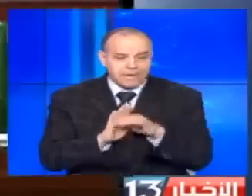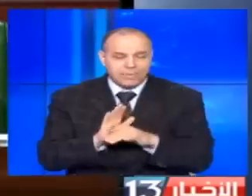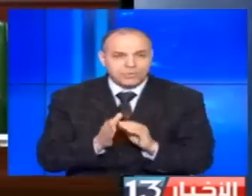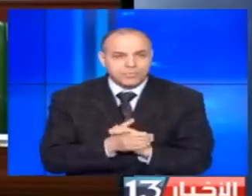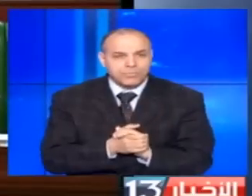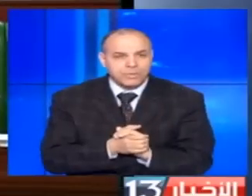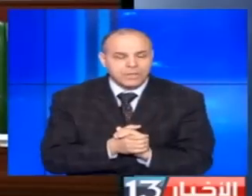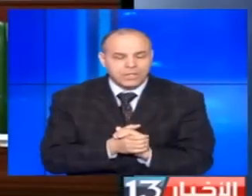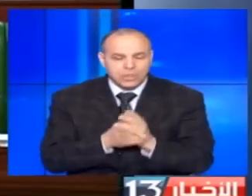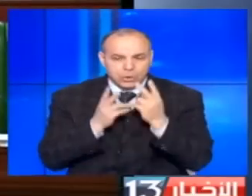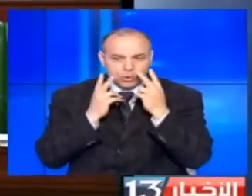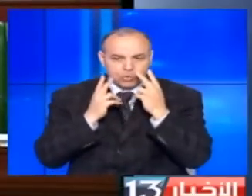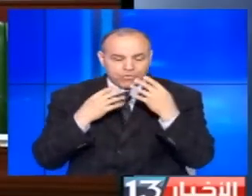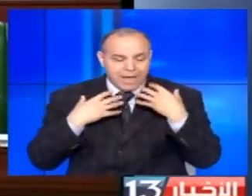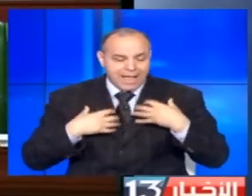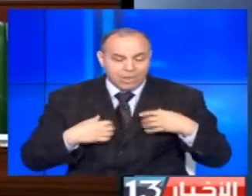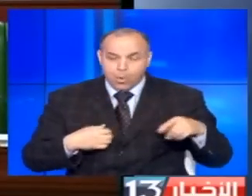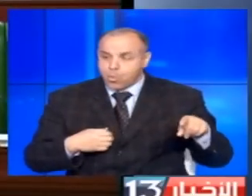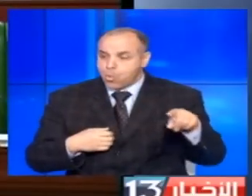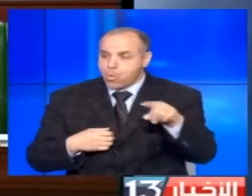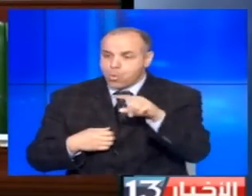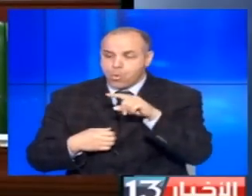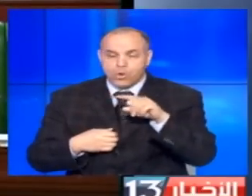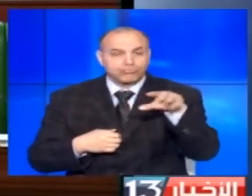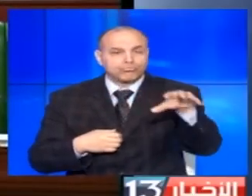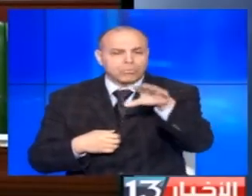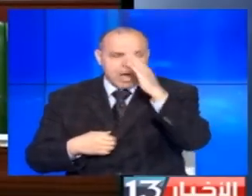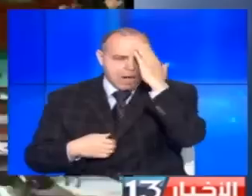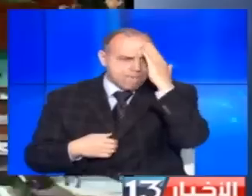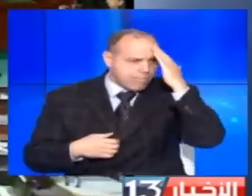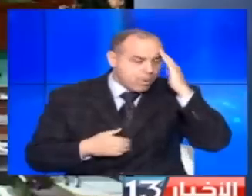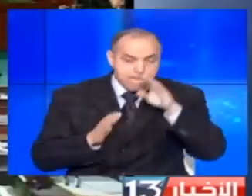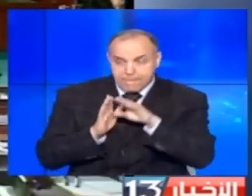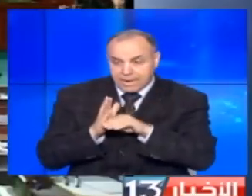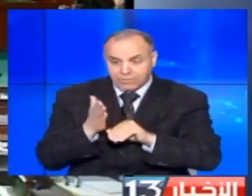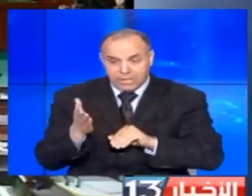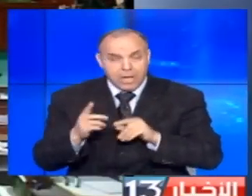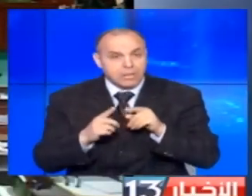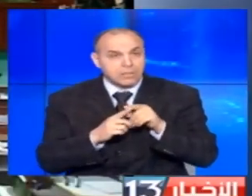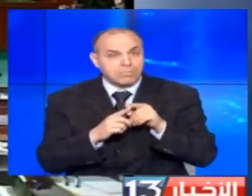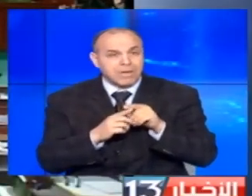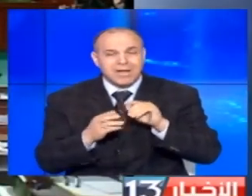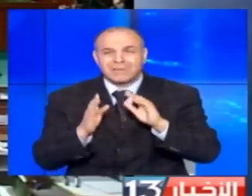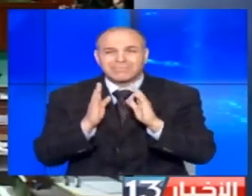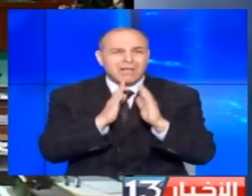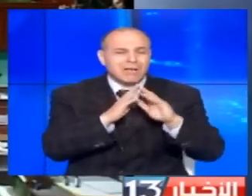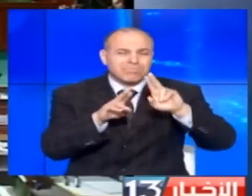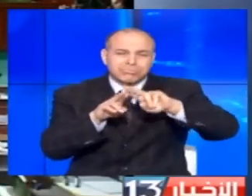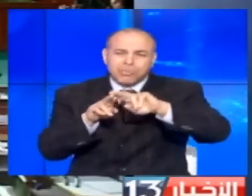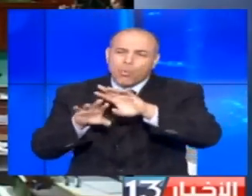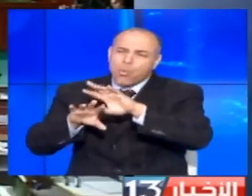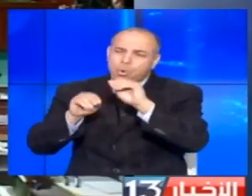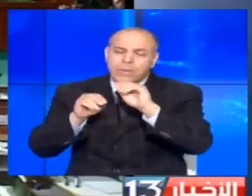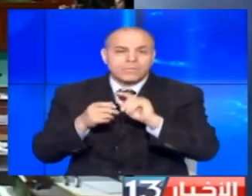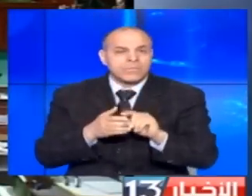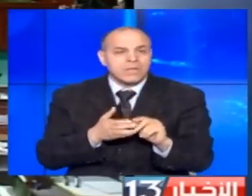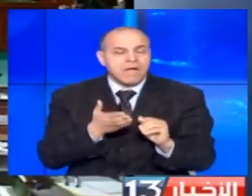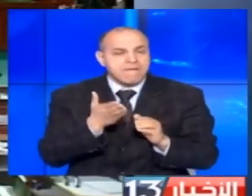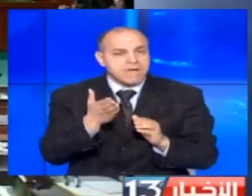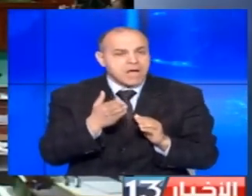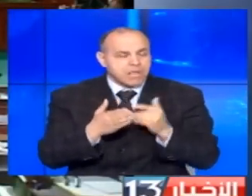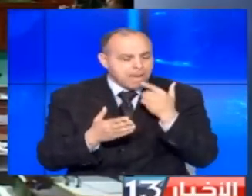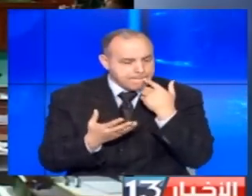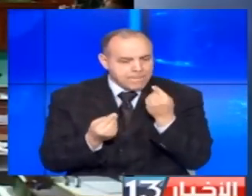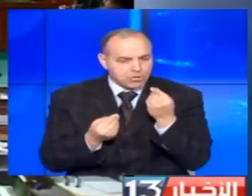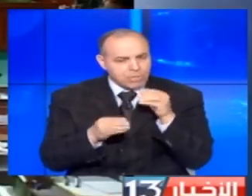ماما لاحظوا الساده النواب يعرفوه في جهاتهم الكل هذا البرنامج يهم تهيئه الاحياء ولكن ايضا يدخل فيه